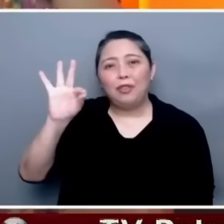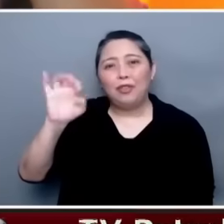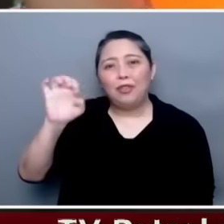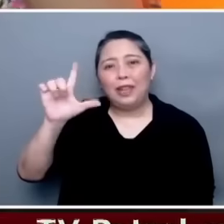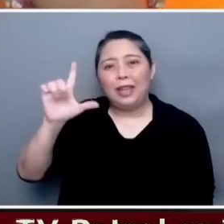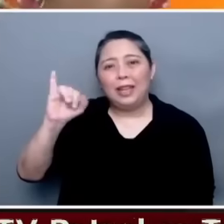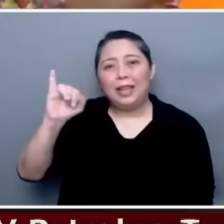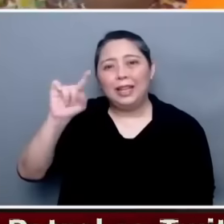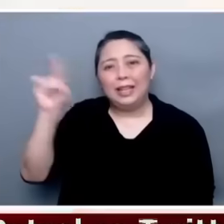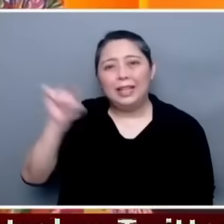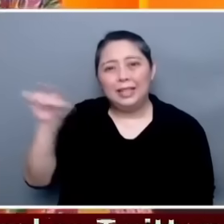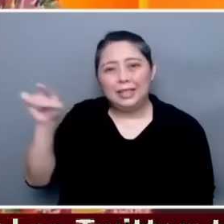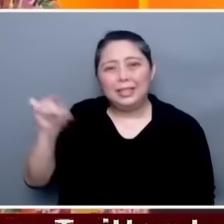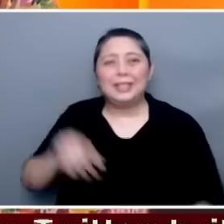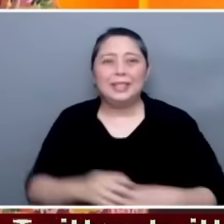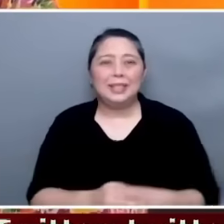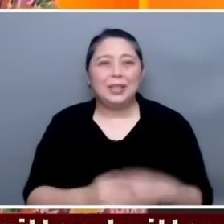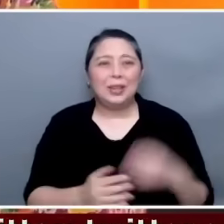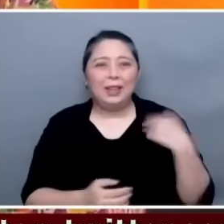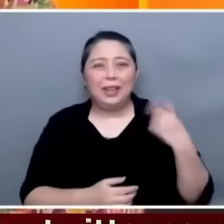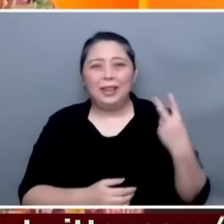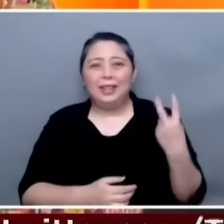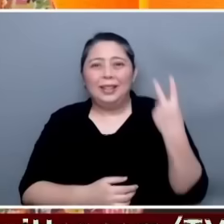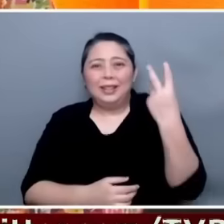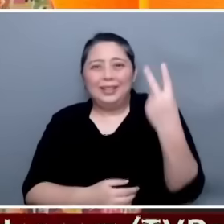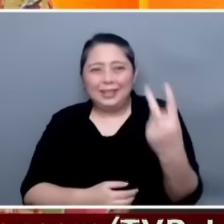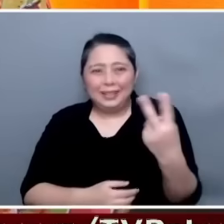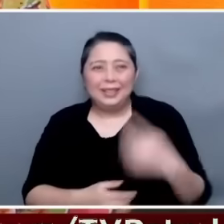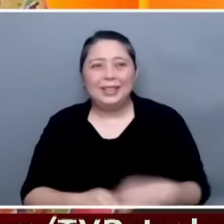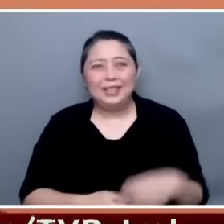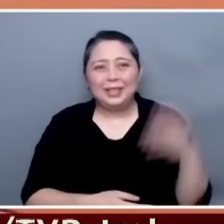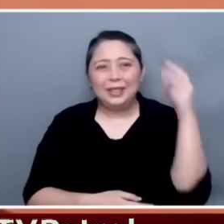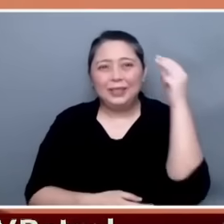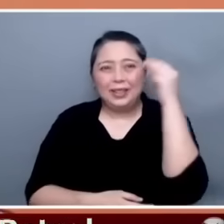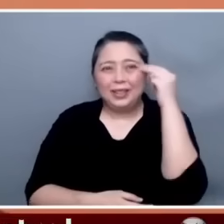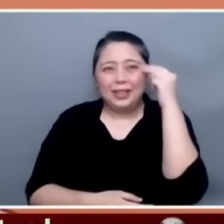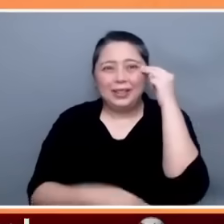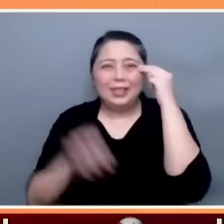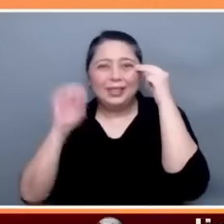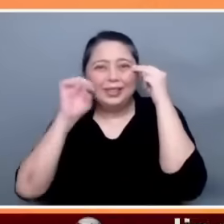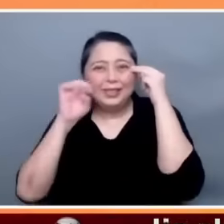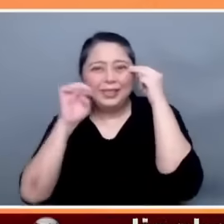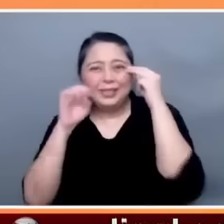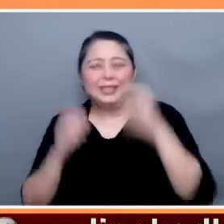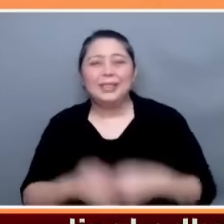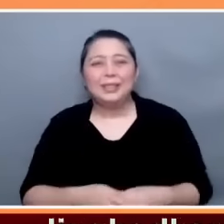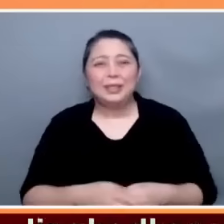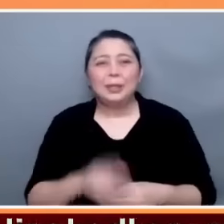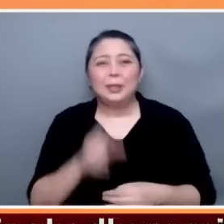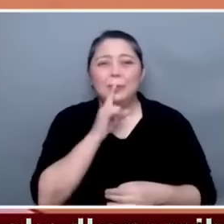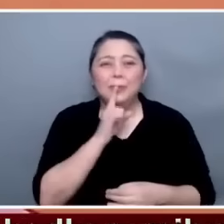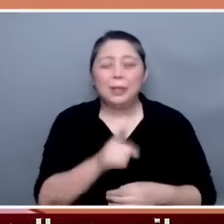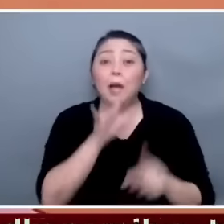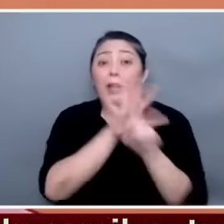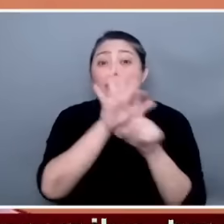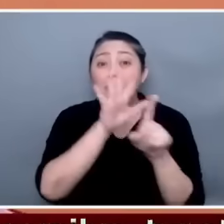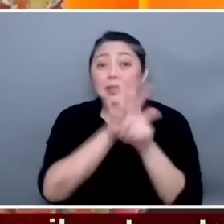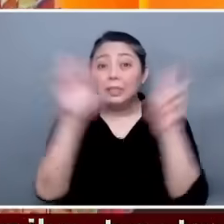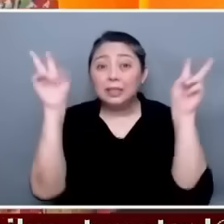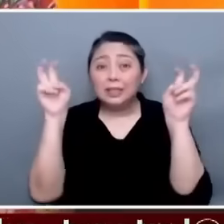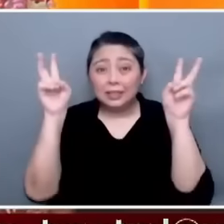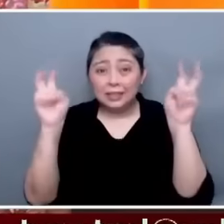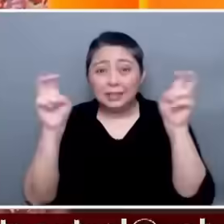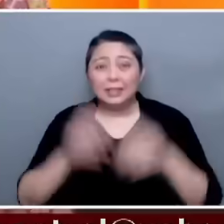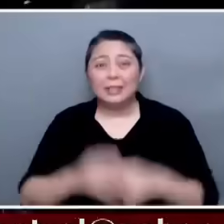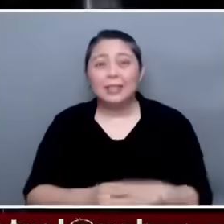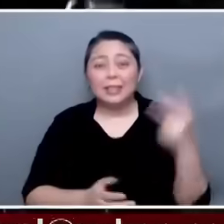Elise at McCoy. Hi, Kuya! Kuya. Trending topic ang pagbabalik ng dating Pinoy Big Brother housemates na sina McCoy de